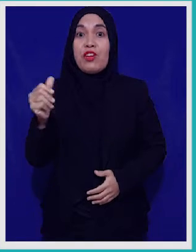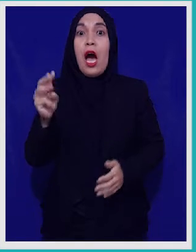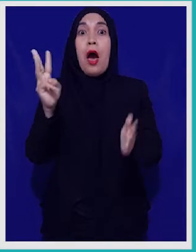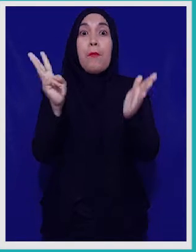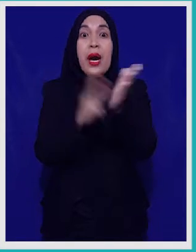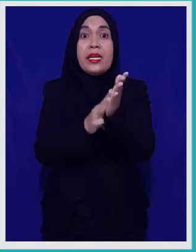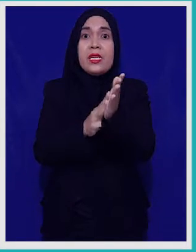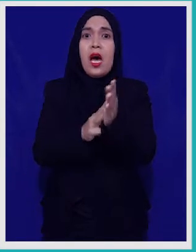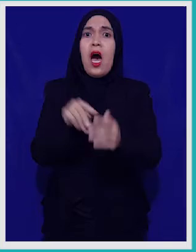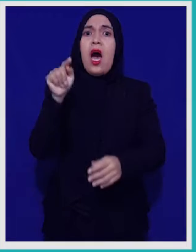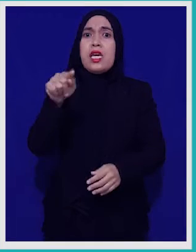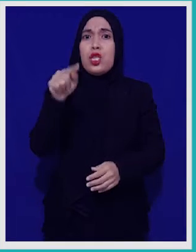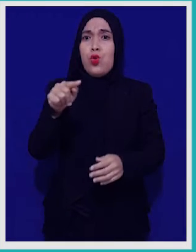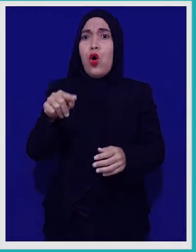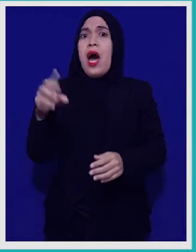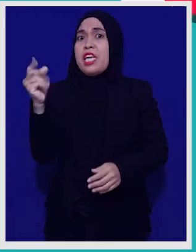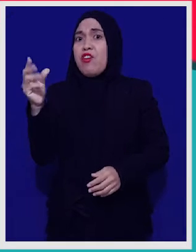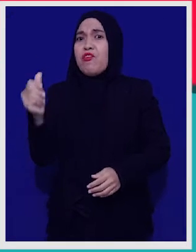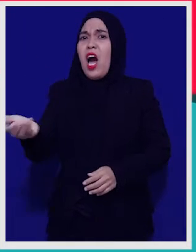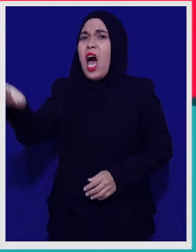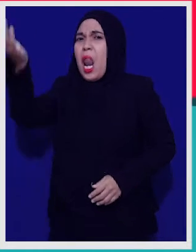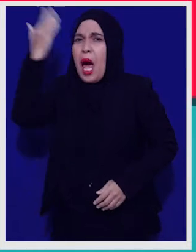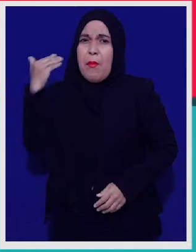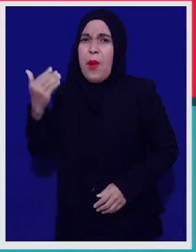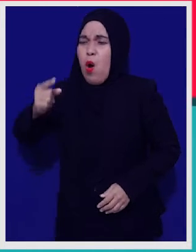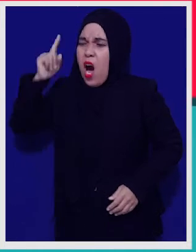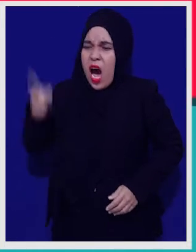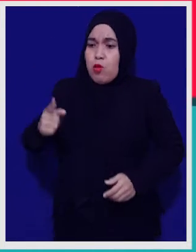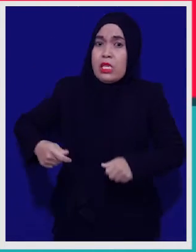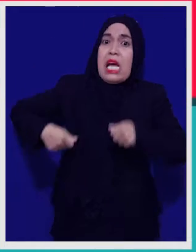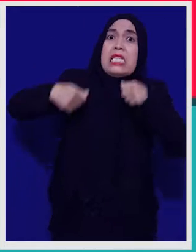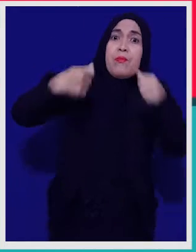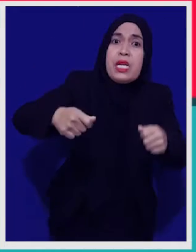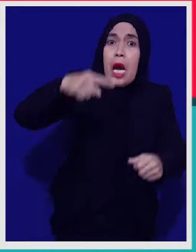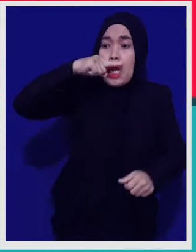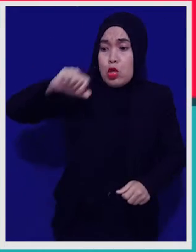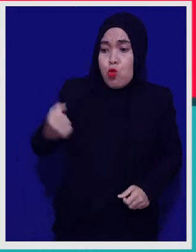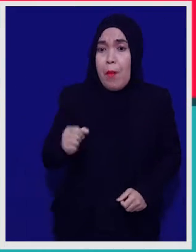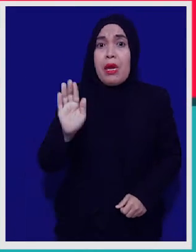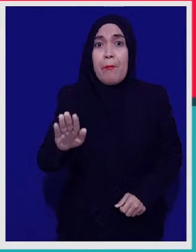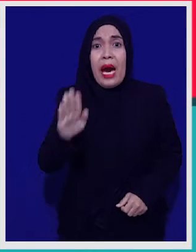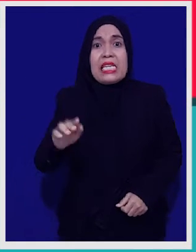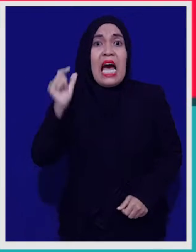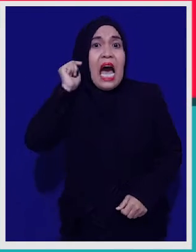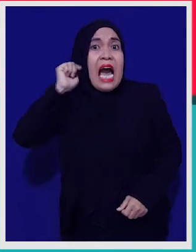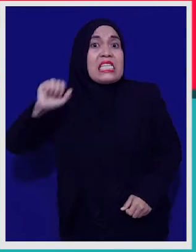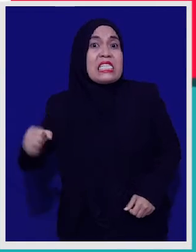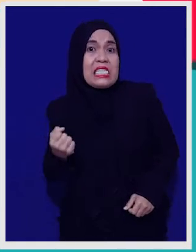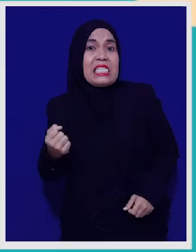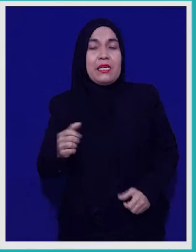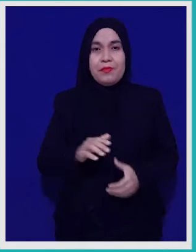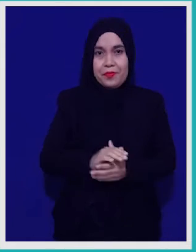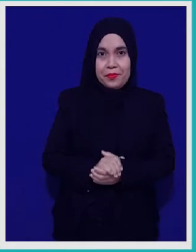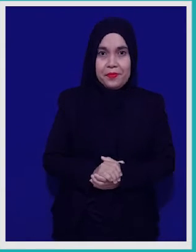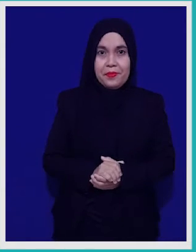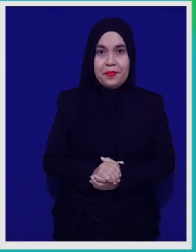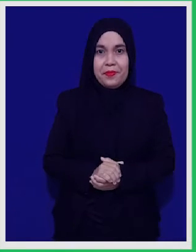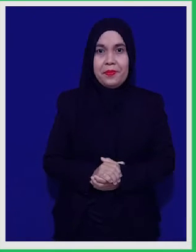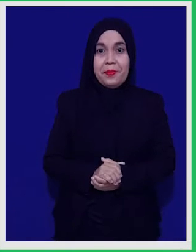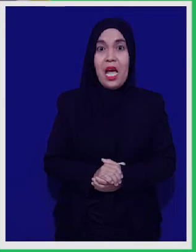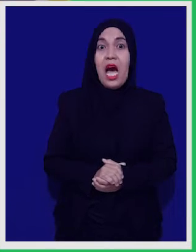nafkah lampau atau nafkah tahutang nan seharusnya diberikan suami kepada istri. Dan yang keenam, nafkah